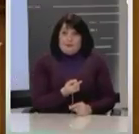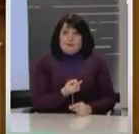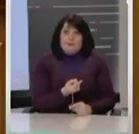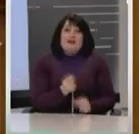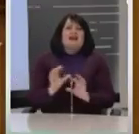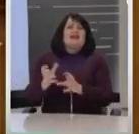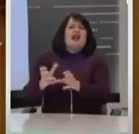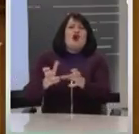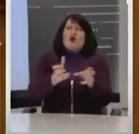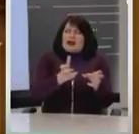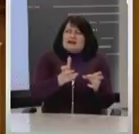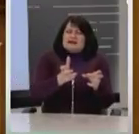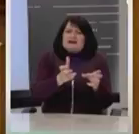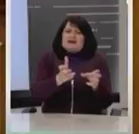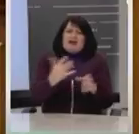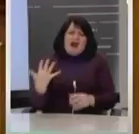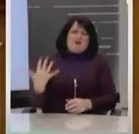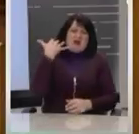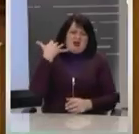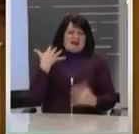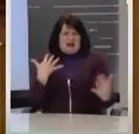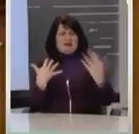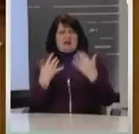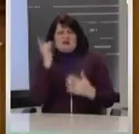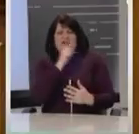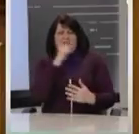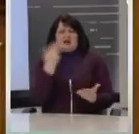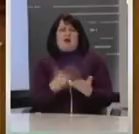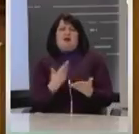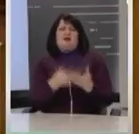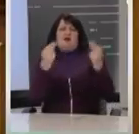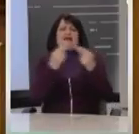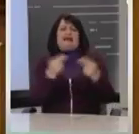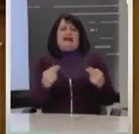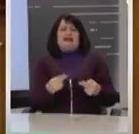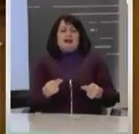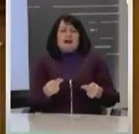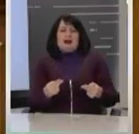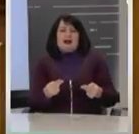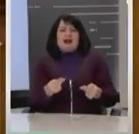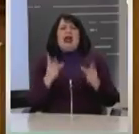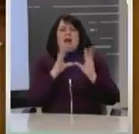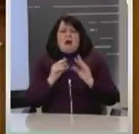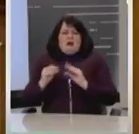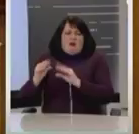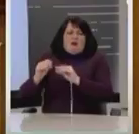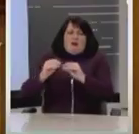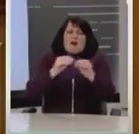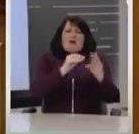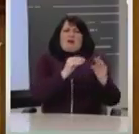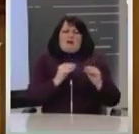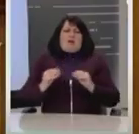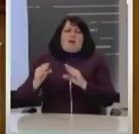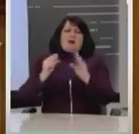μέσα ενημέρωσης να επιτίθενται συλλησασμένα με ψεύτικα στοιχεία. Και τι δεν λένε? Ότι